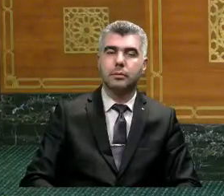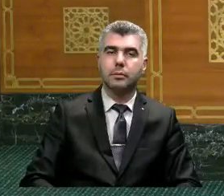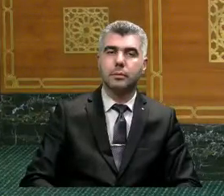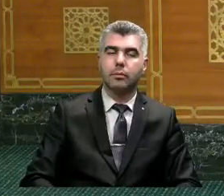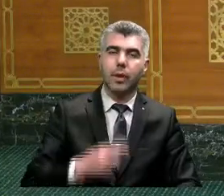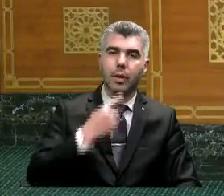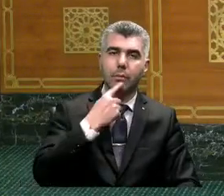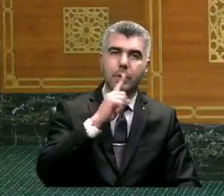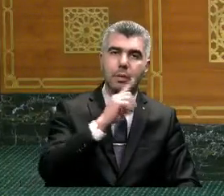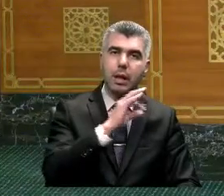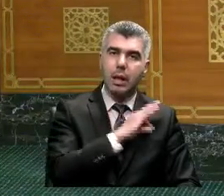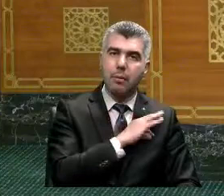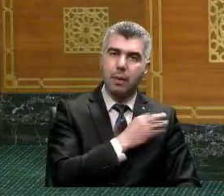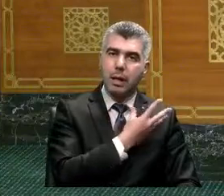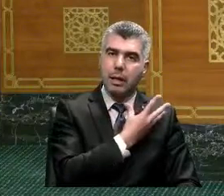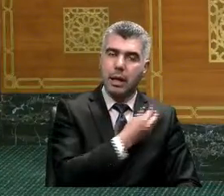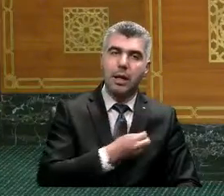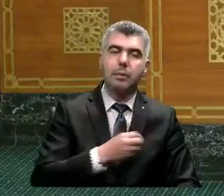بسم الله الرحمن الرحيم.